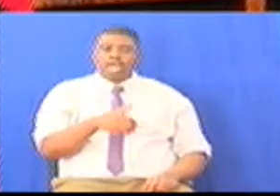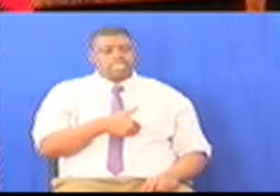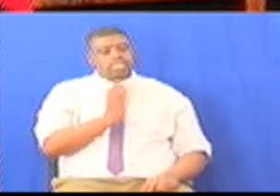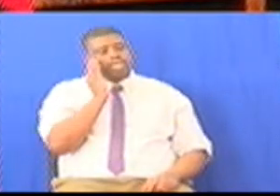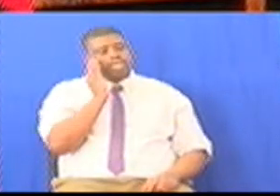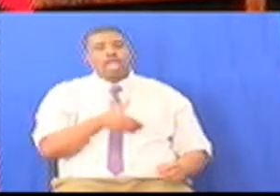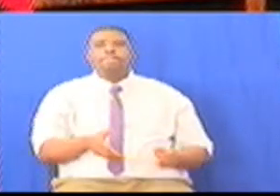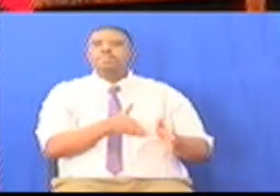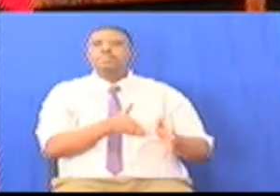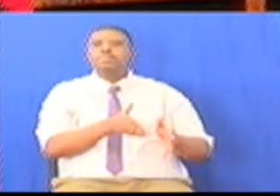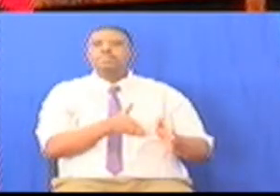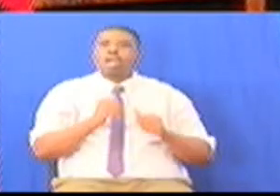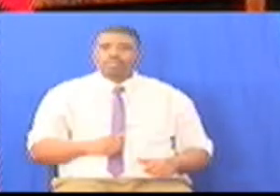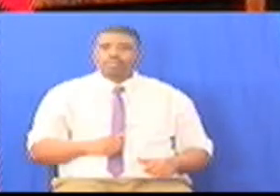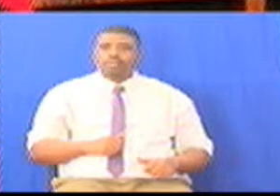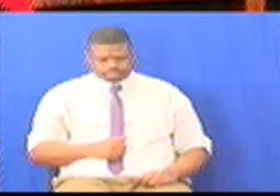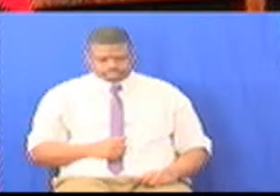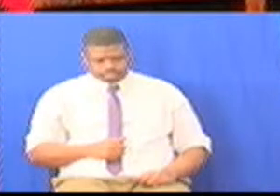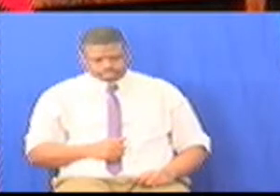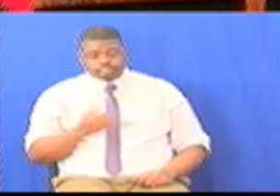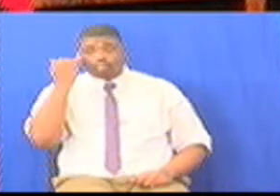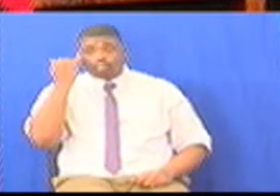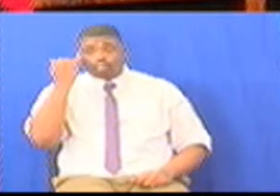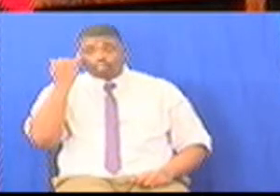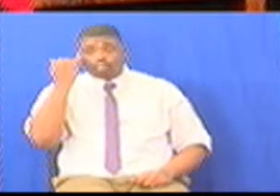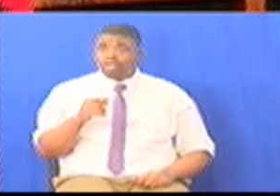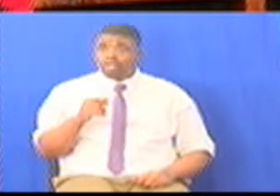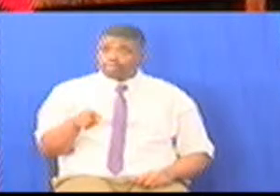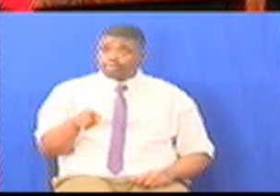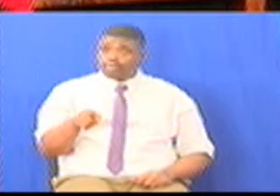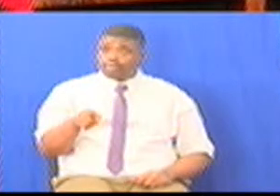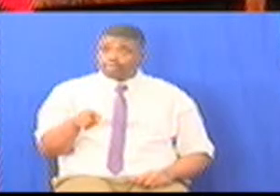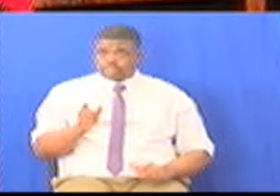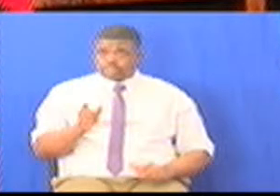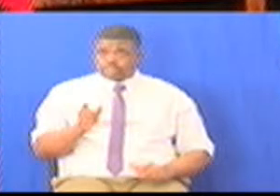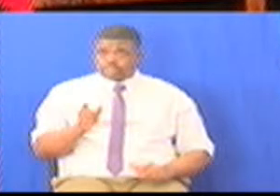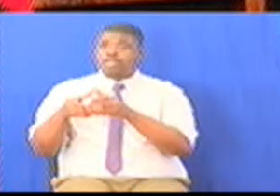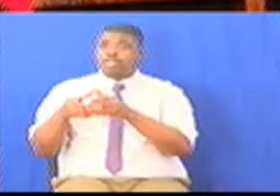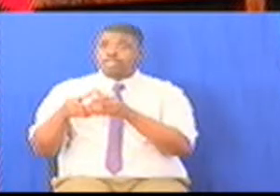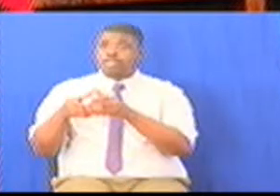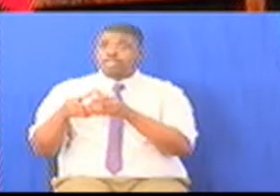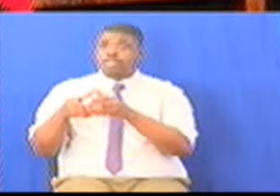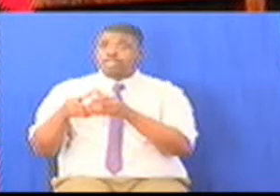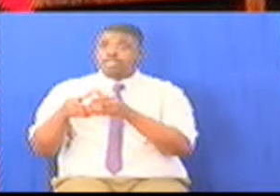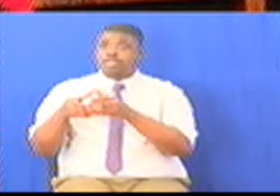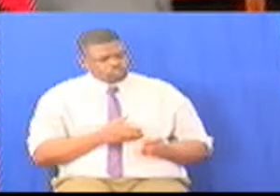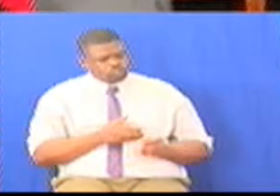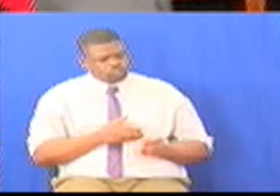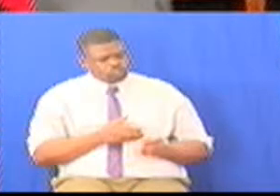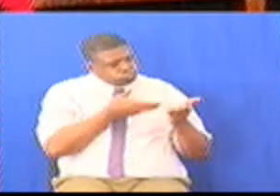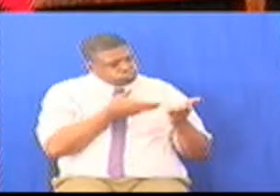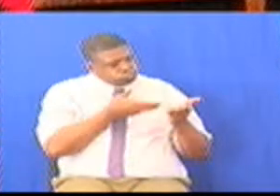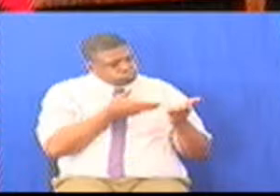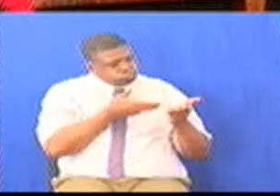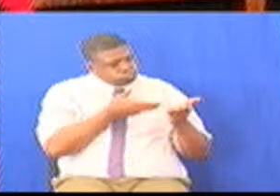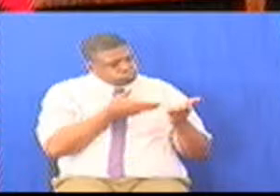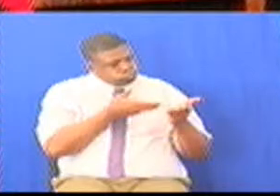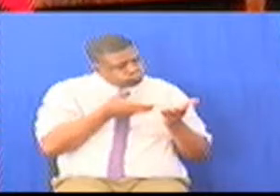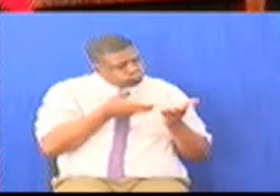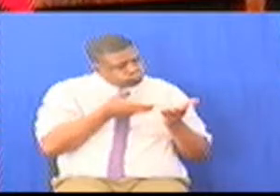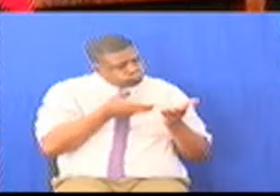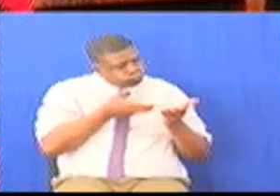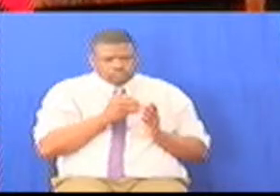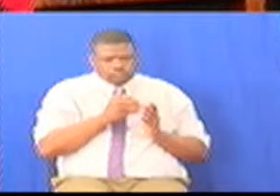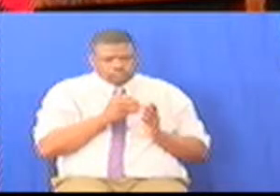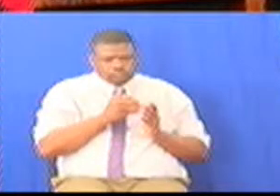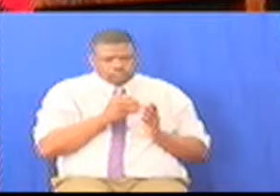Maoni na ushauri wa kamati kuhusu mswada wa sheria wa fedha wa mwaka 2020. Baada ya majadiliano ya kina baina ya